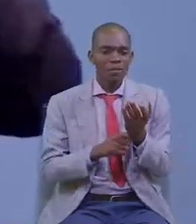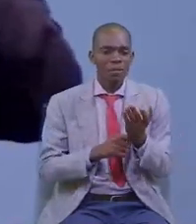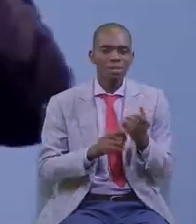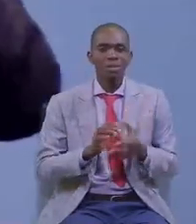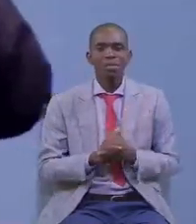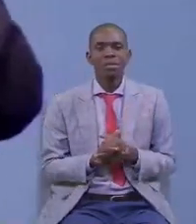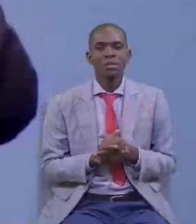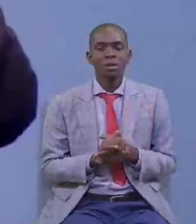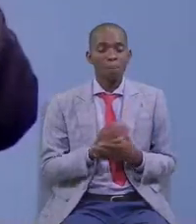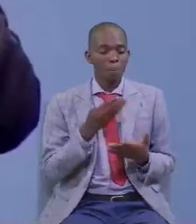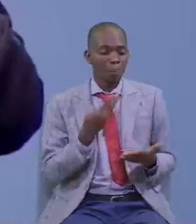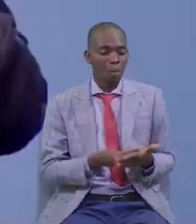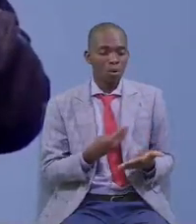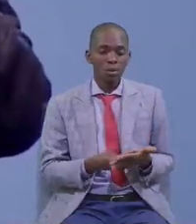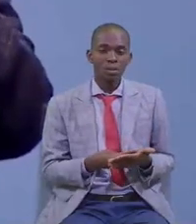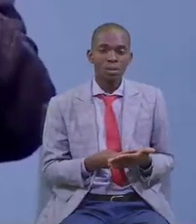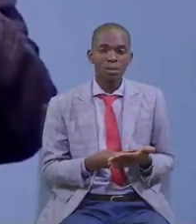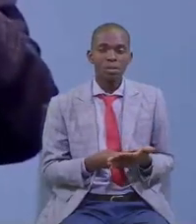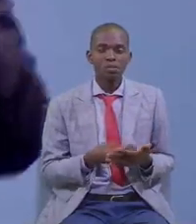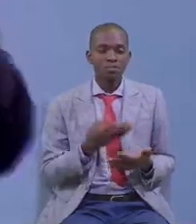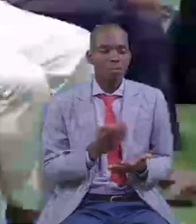L'argent, les finances,